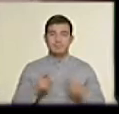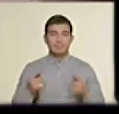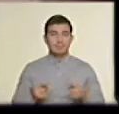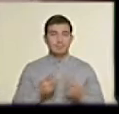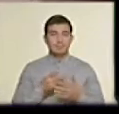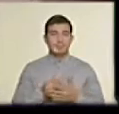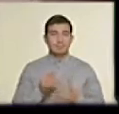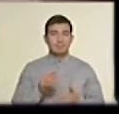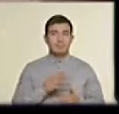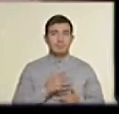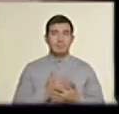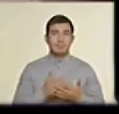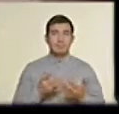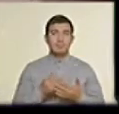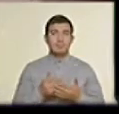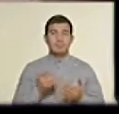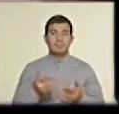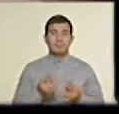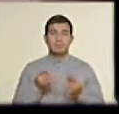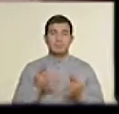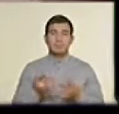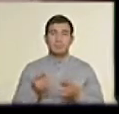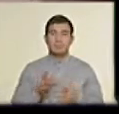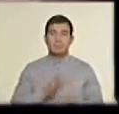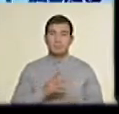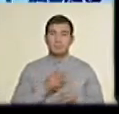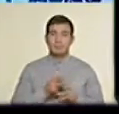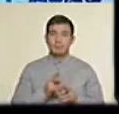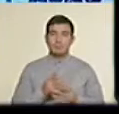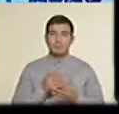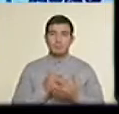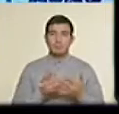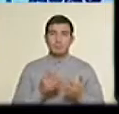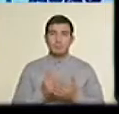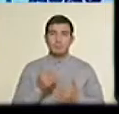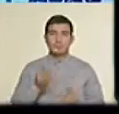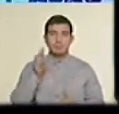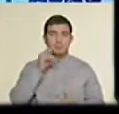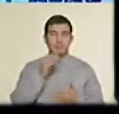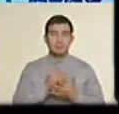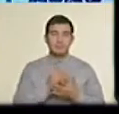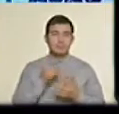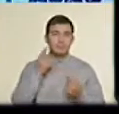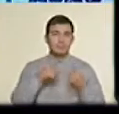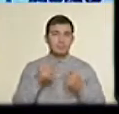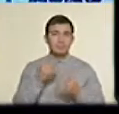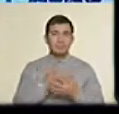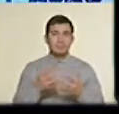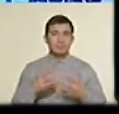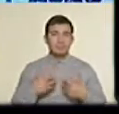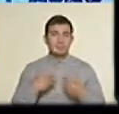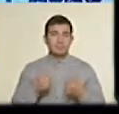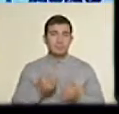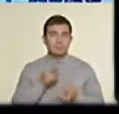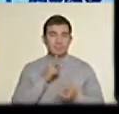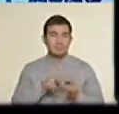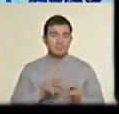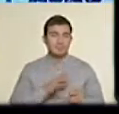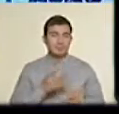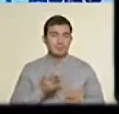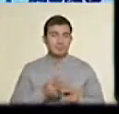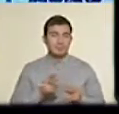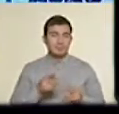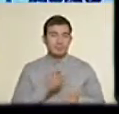asosan moddiy ne'mat ishlab chiqarmaydigan sohalarga, ya'ni ularga fan, ta'lim, sog'liqni saqlash, jismoniy tarbiya